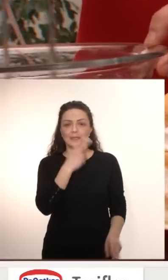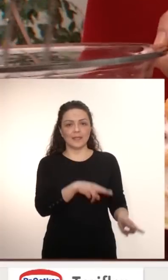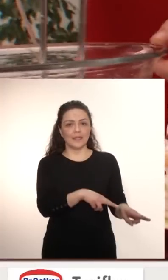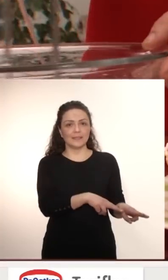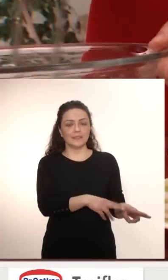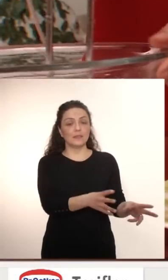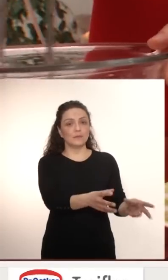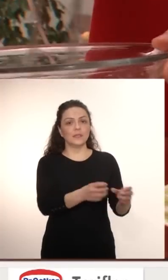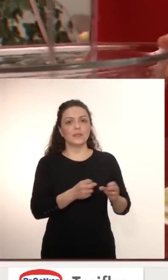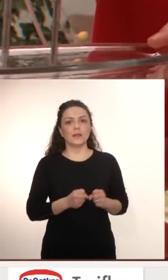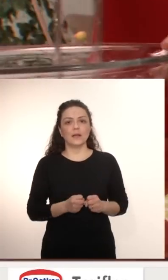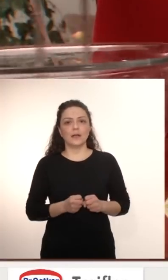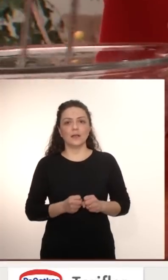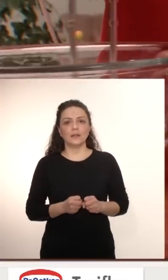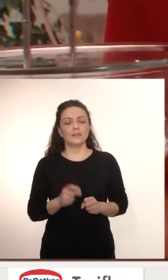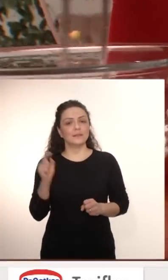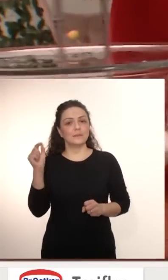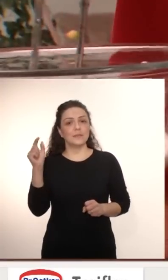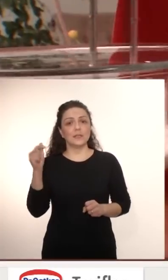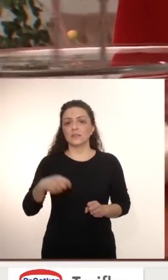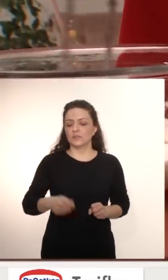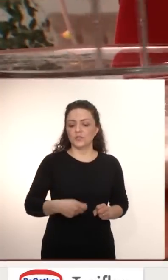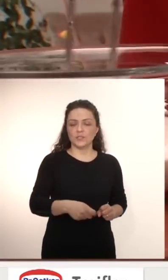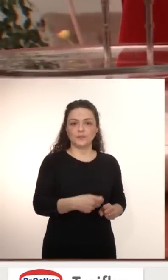Ayırdığınız kremayı kısa bir süre çırpın.